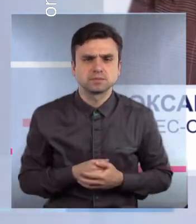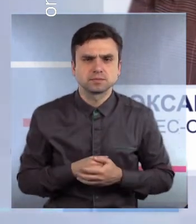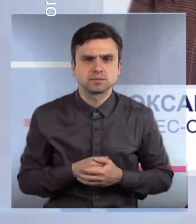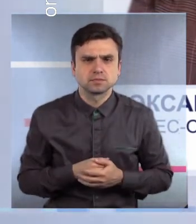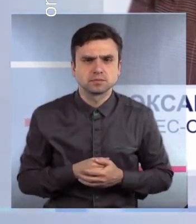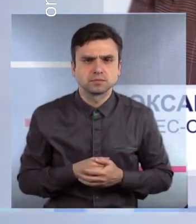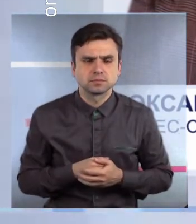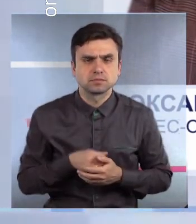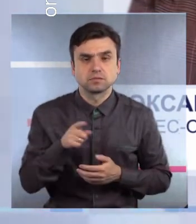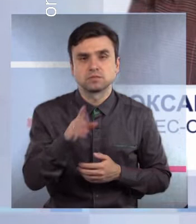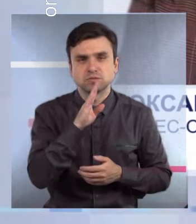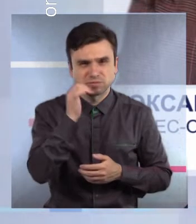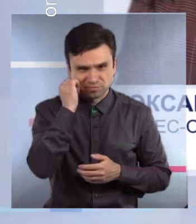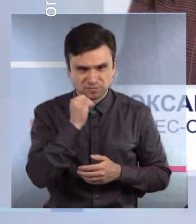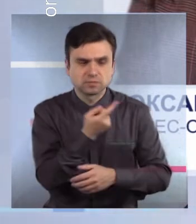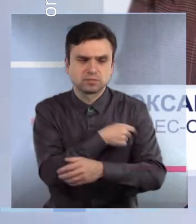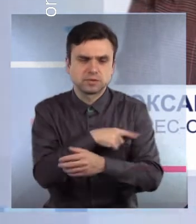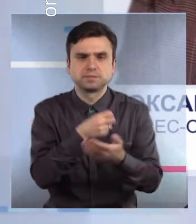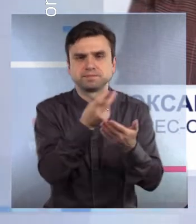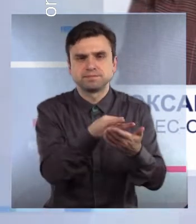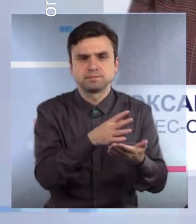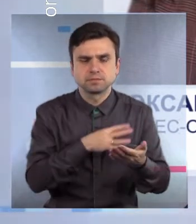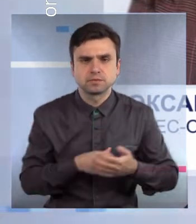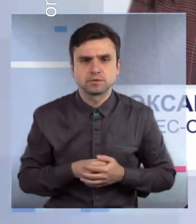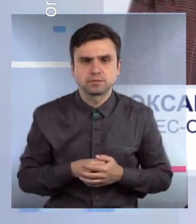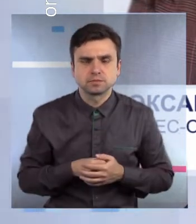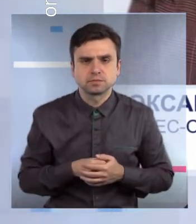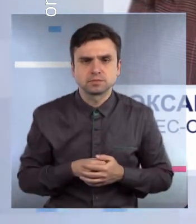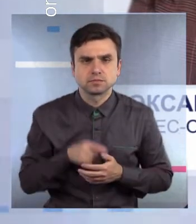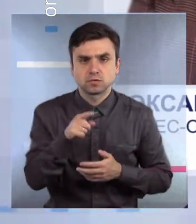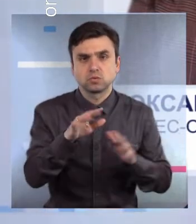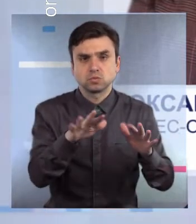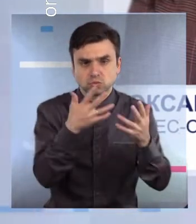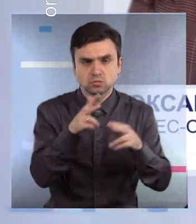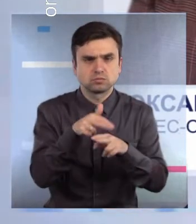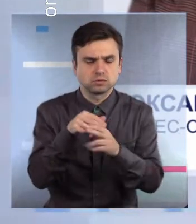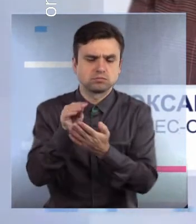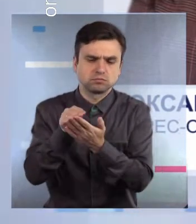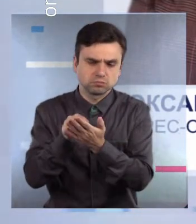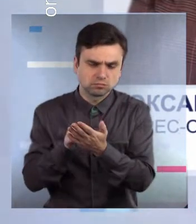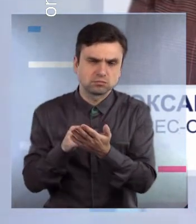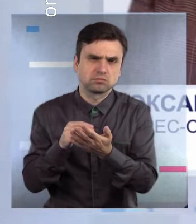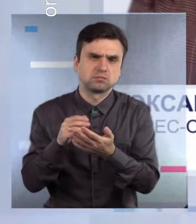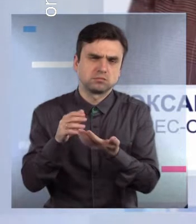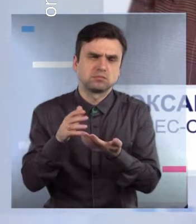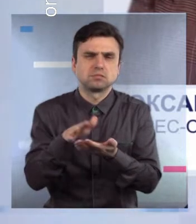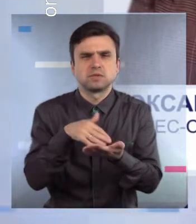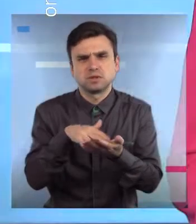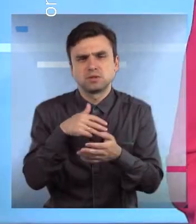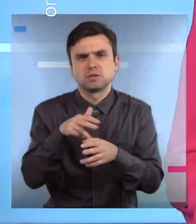лікарні. Наразі вказаний факт зареєстровано у порядку, передбаченим чинним законодавством. Співробітниками поліції з'ясовуються всі обставини